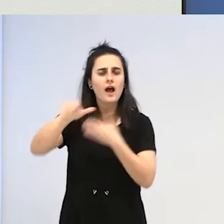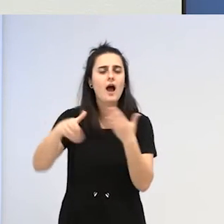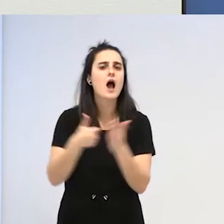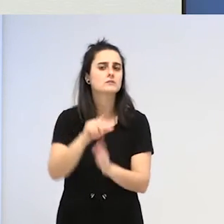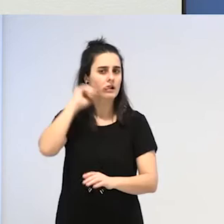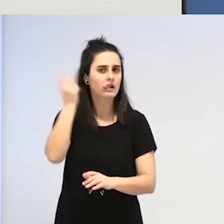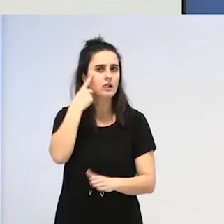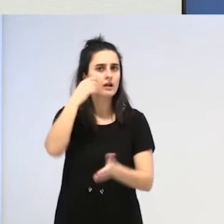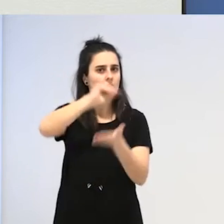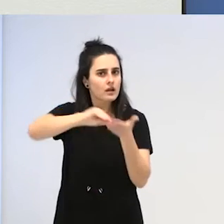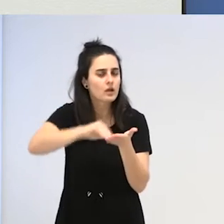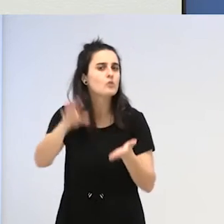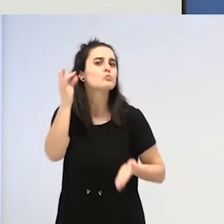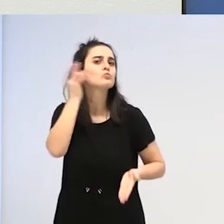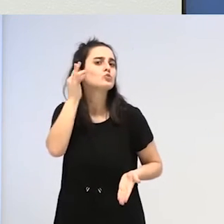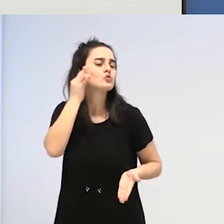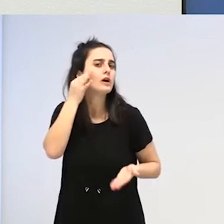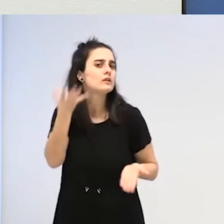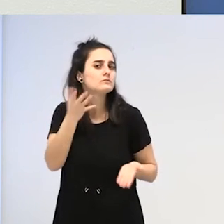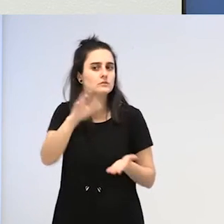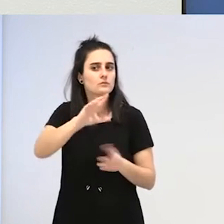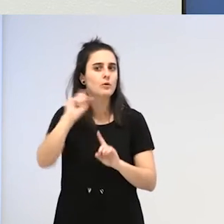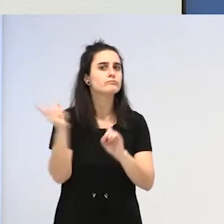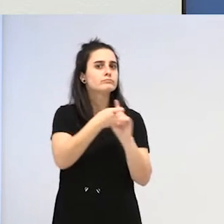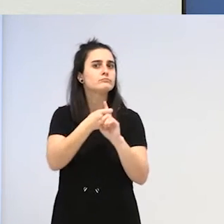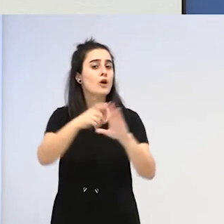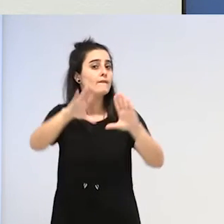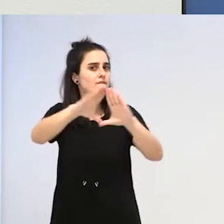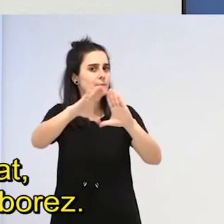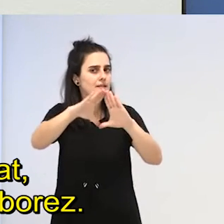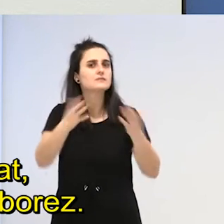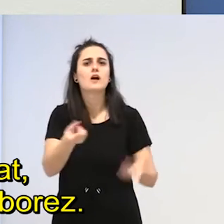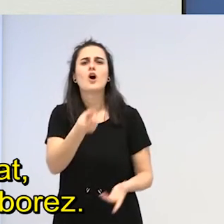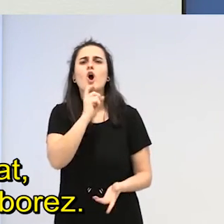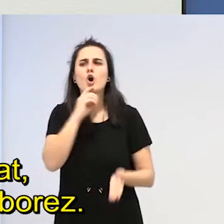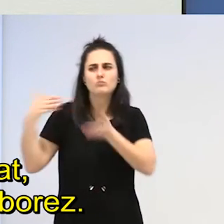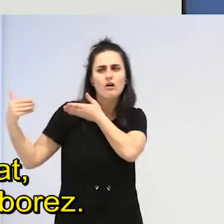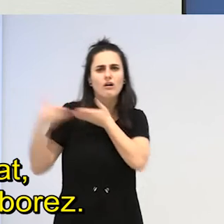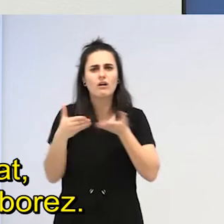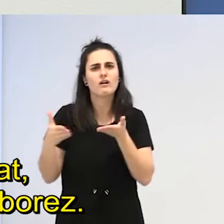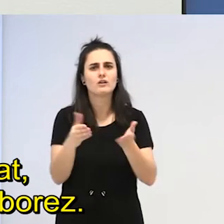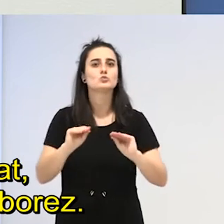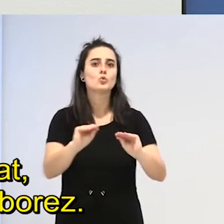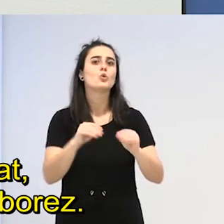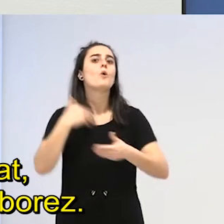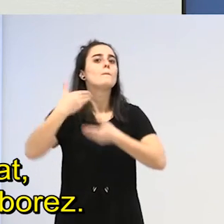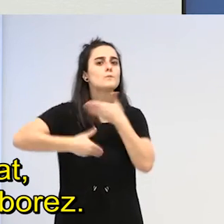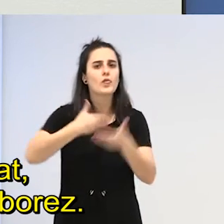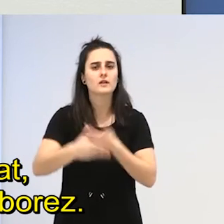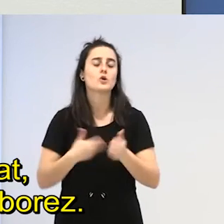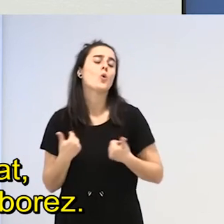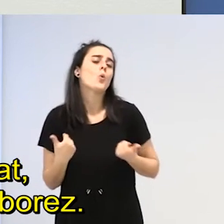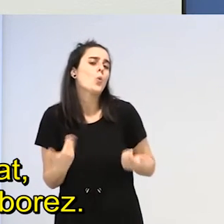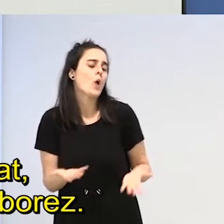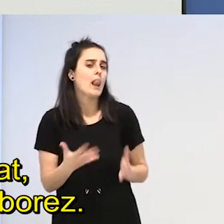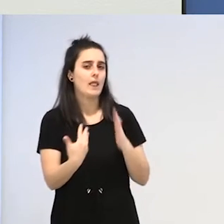zientzia fikzio feministara iritsi zarela dirudi. Esplikatzen badi guztu pixat prozesu hori edo nola